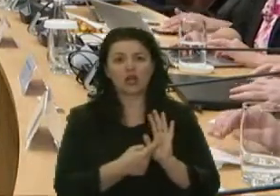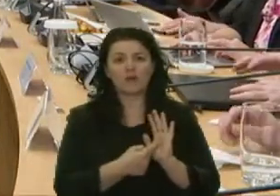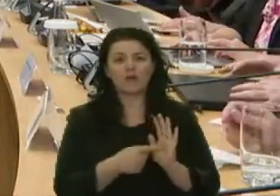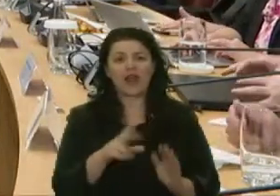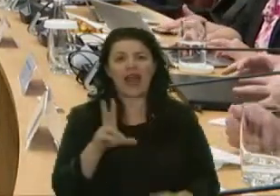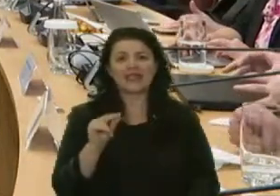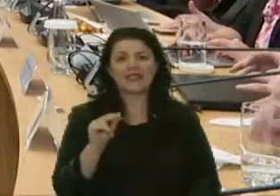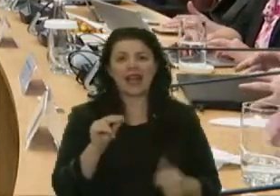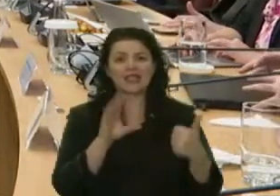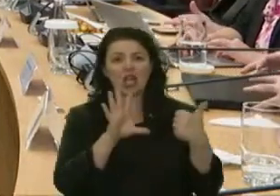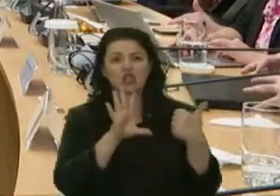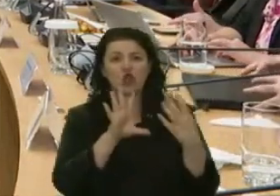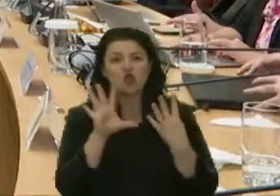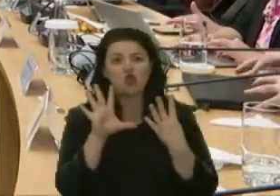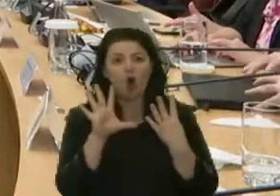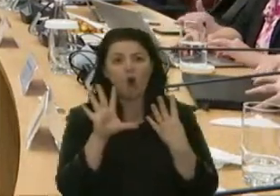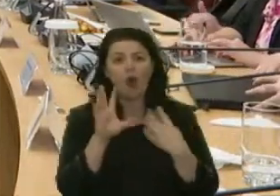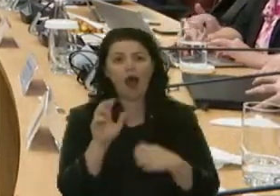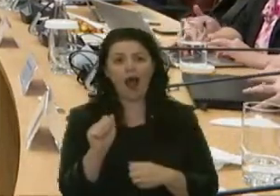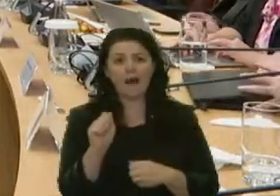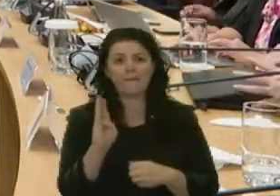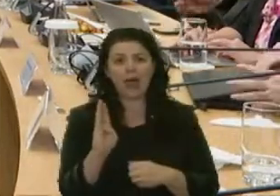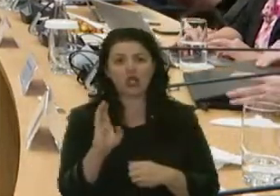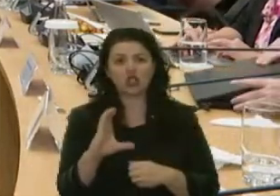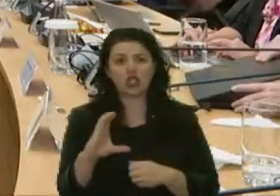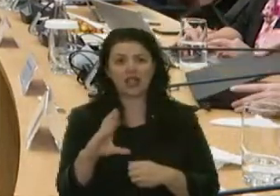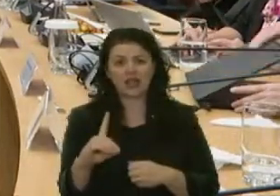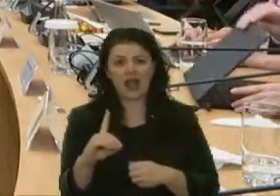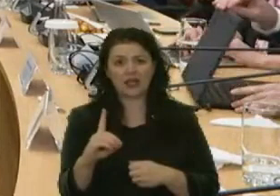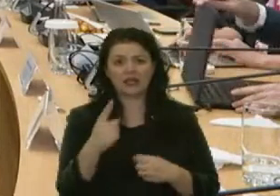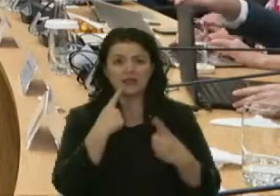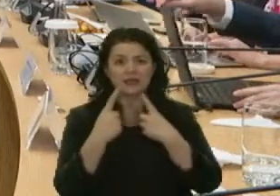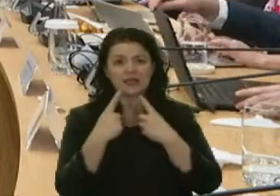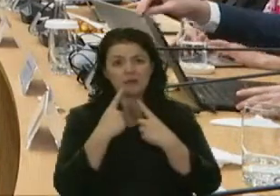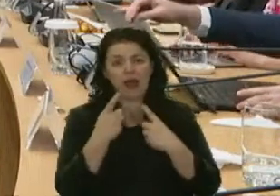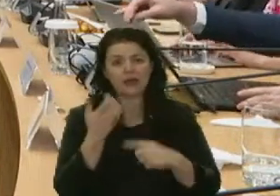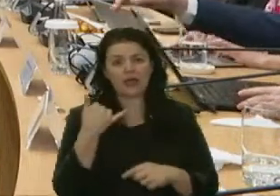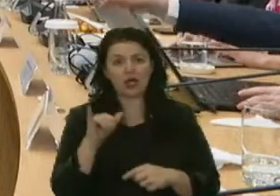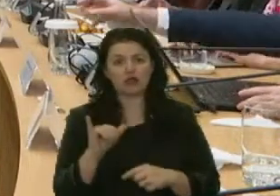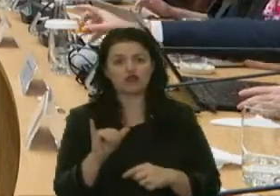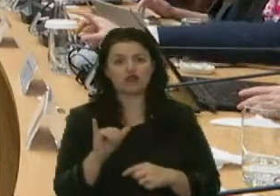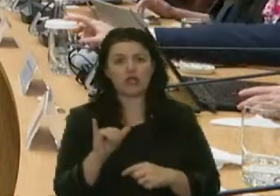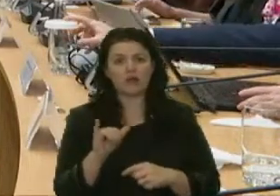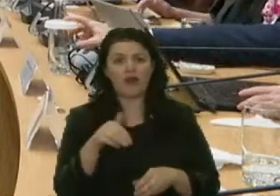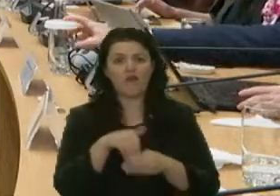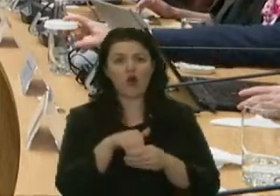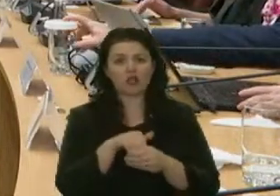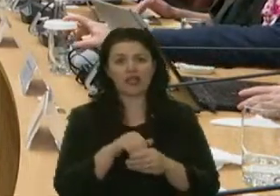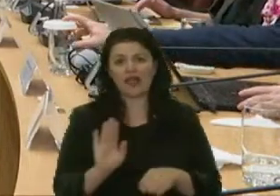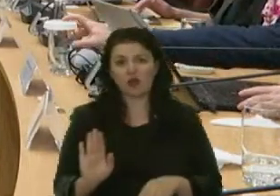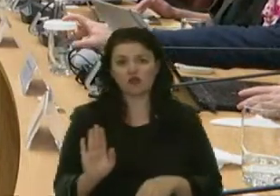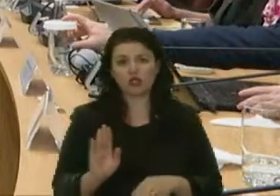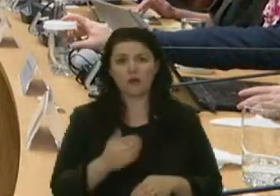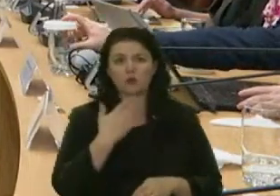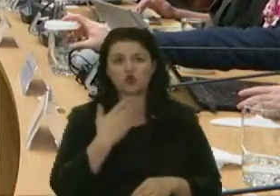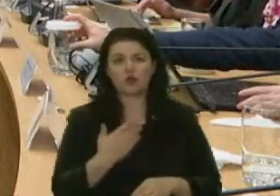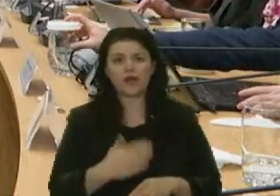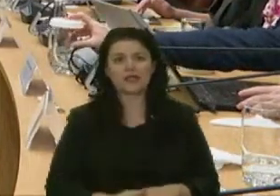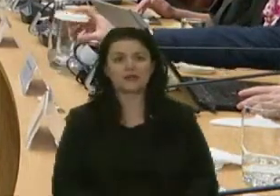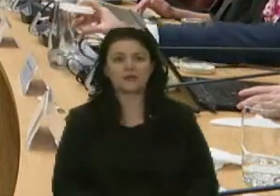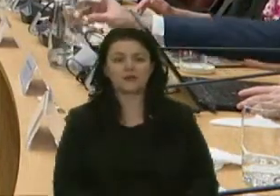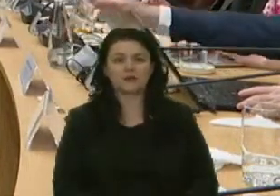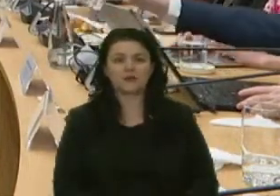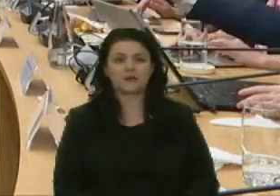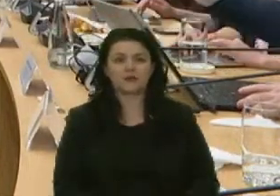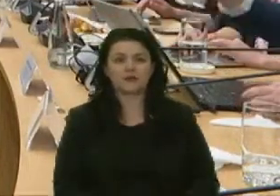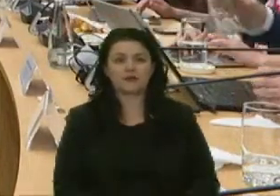39 a b c și d în vederea dezbaterii și votării acestora Vă mulțumesc Vă